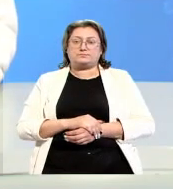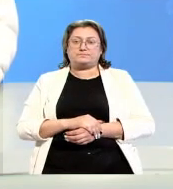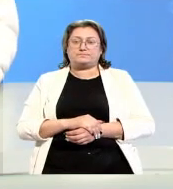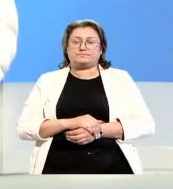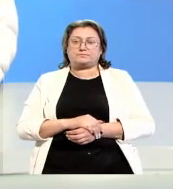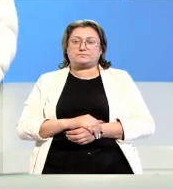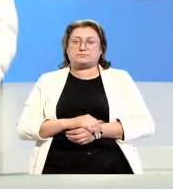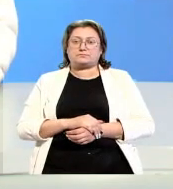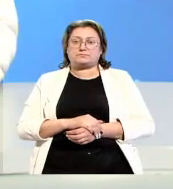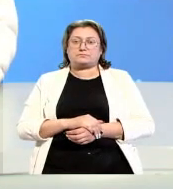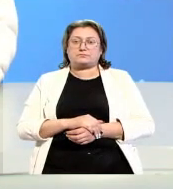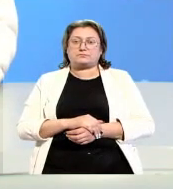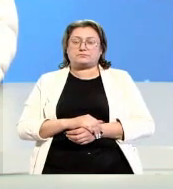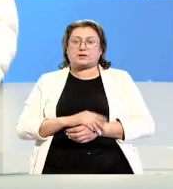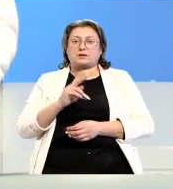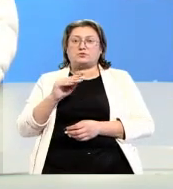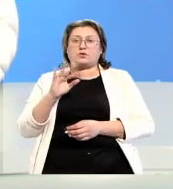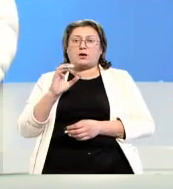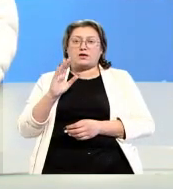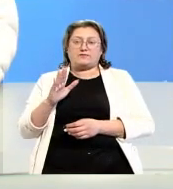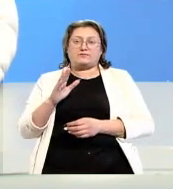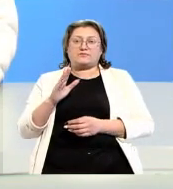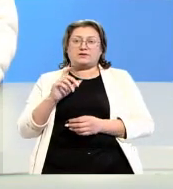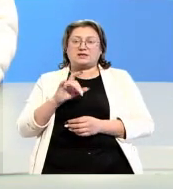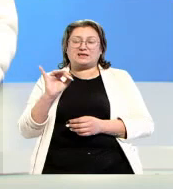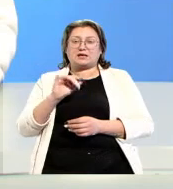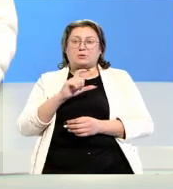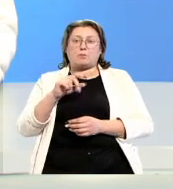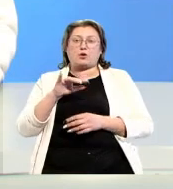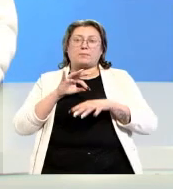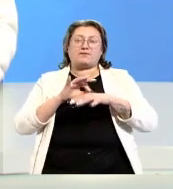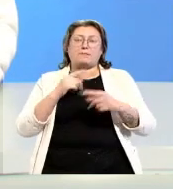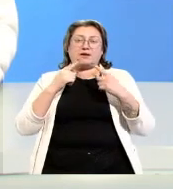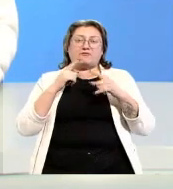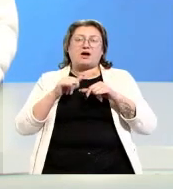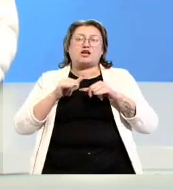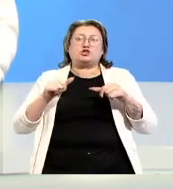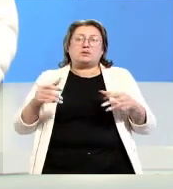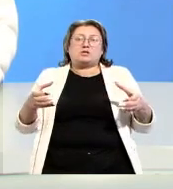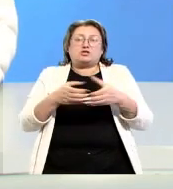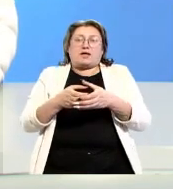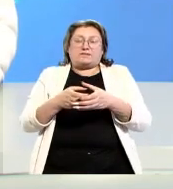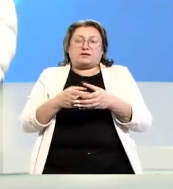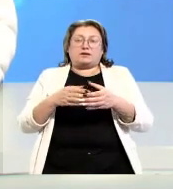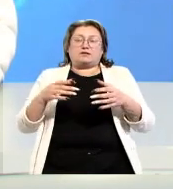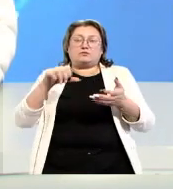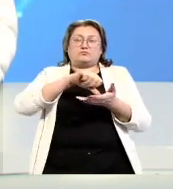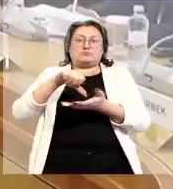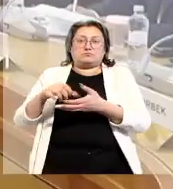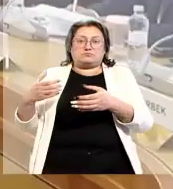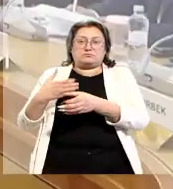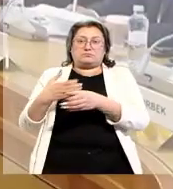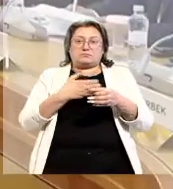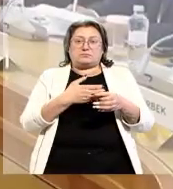Қасым Жомарт Тоқаев пен Эммануэль Макрон екі мемлекеттің ресми делегацияларының қатысуымен кеңейтілген құрамда келіссөз жүргізді.